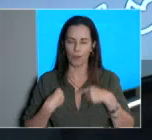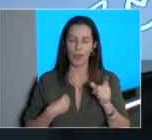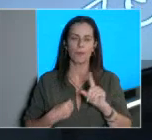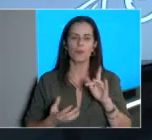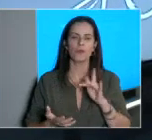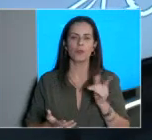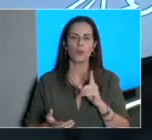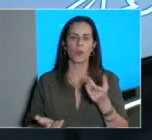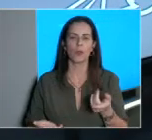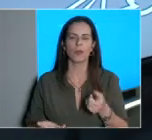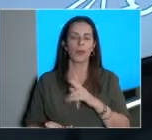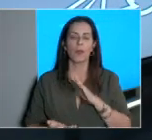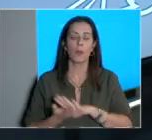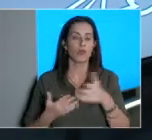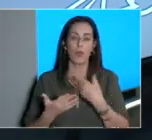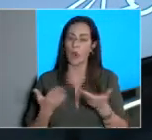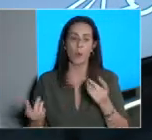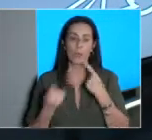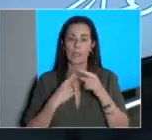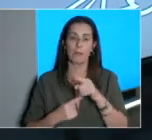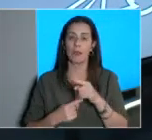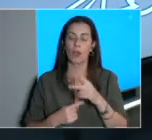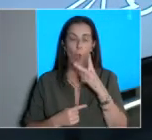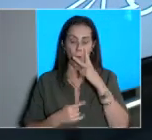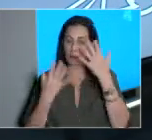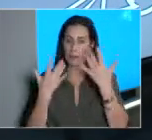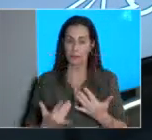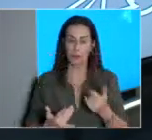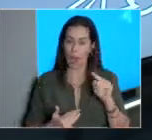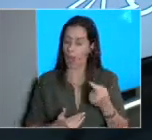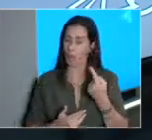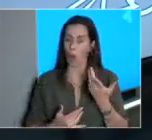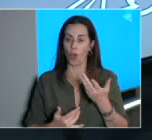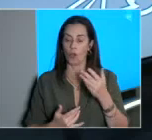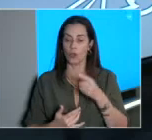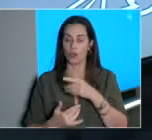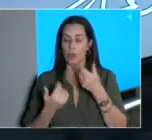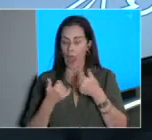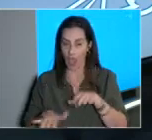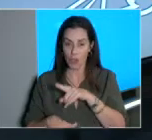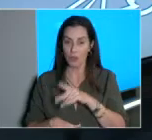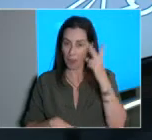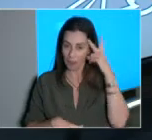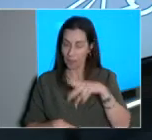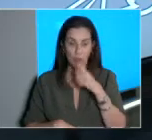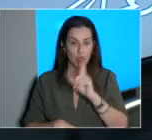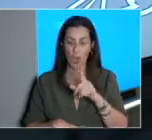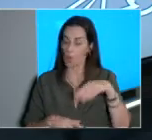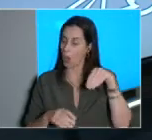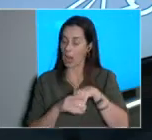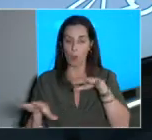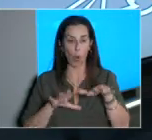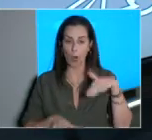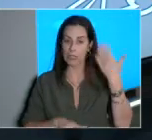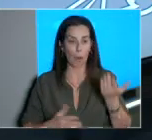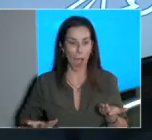נמצאים בשיח. הם פשוט לא קיימים בשיח. הם מסתכלים על המספרים, למרות שלימודי ליבה חלשים שם, הם מבינים שהם לא יהיו חלק